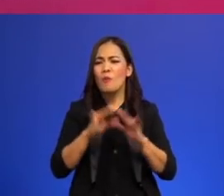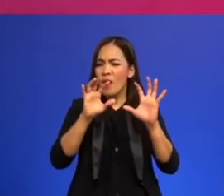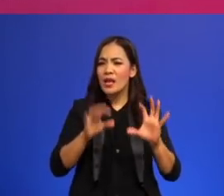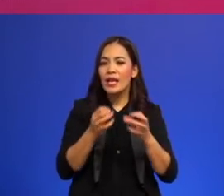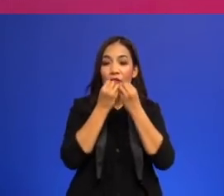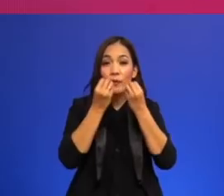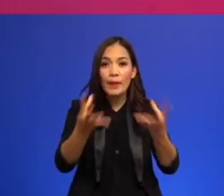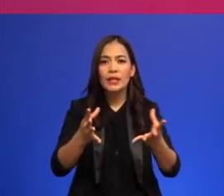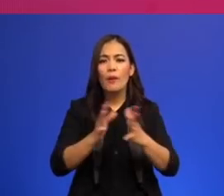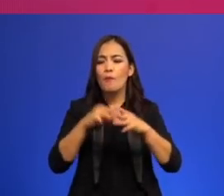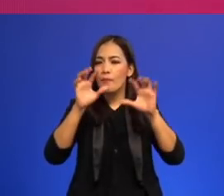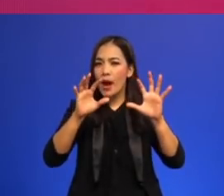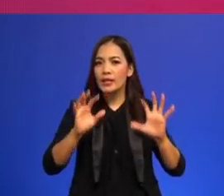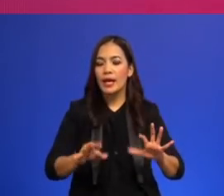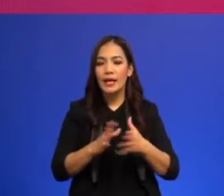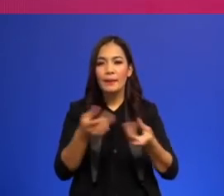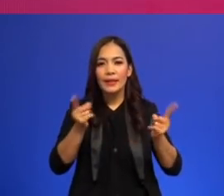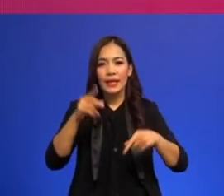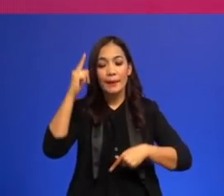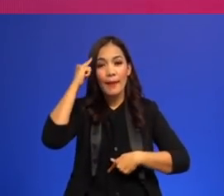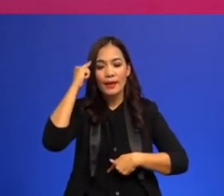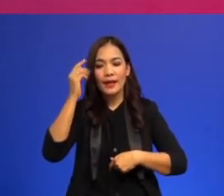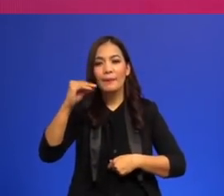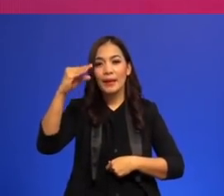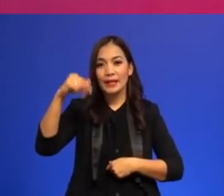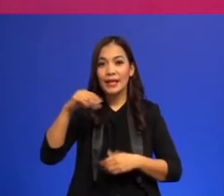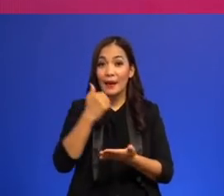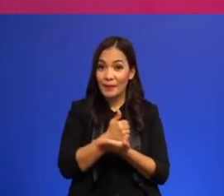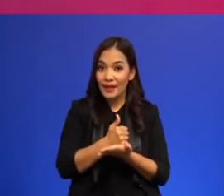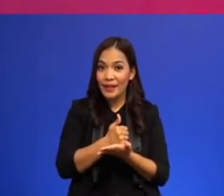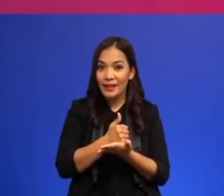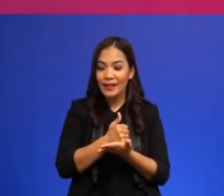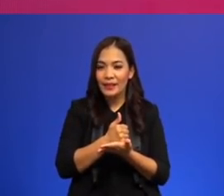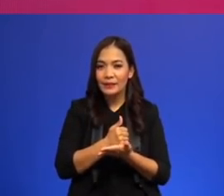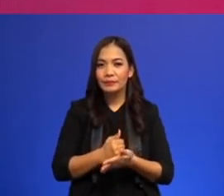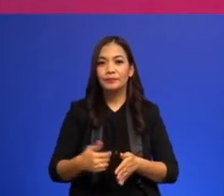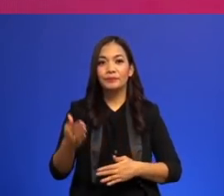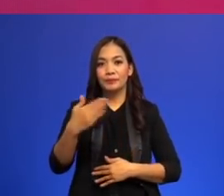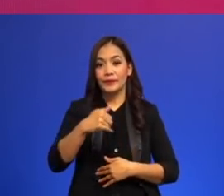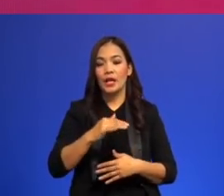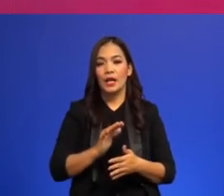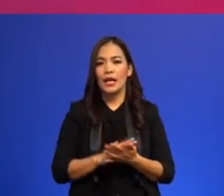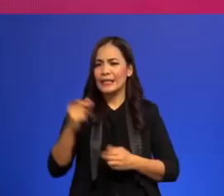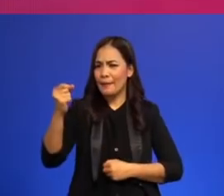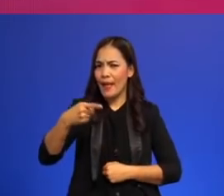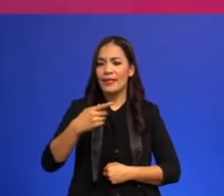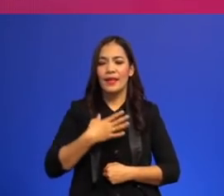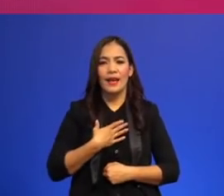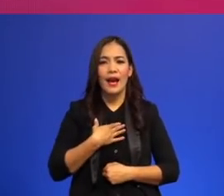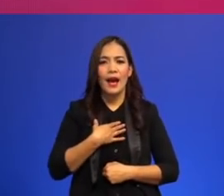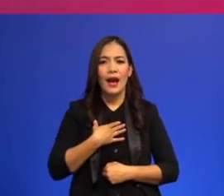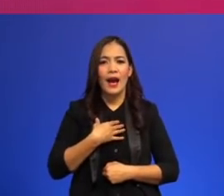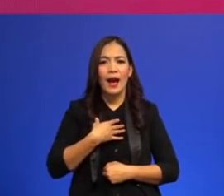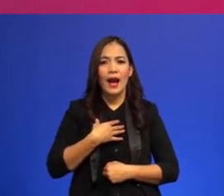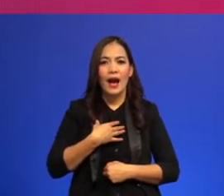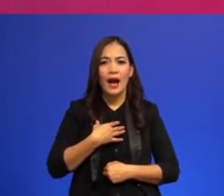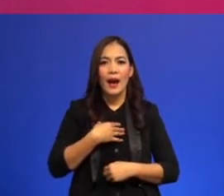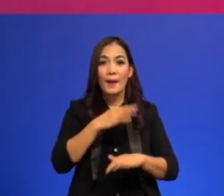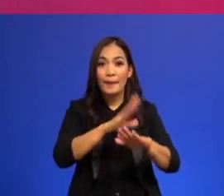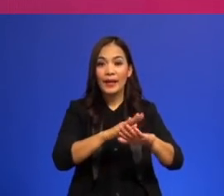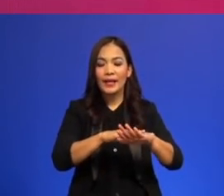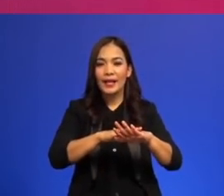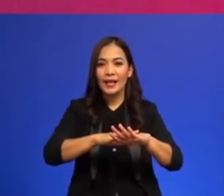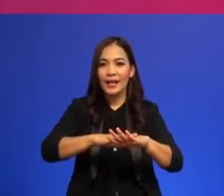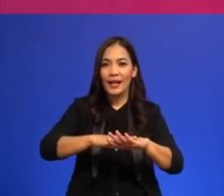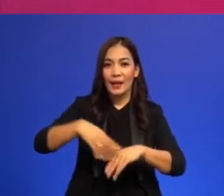informasi yang menarik yang akan jadi pelajaran baru buat kita pagi hari ini. Amin Bapak Ibu. Baik, tanpa berlama-lama saya akan mengundang